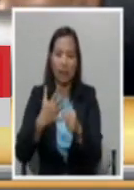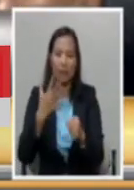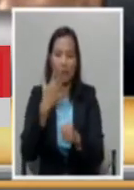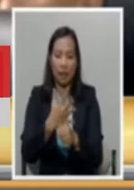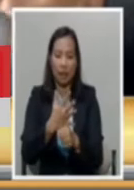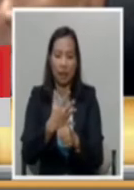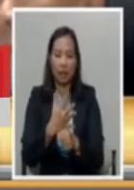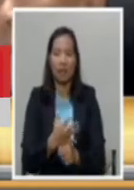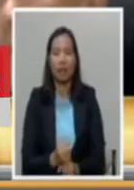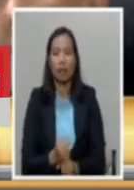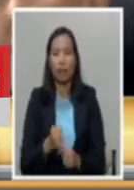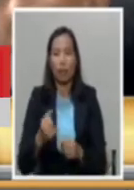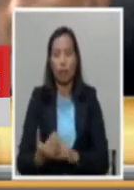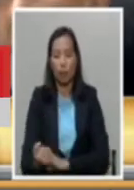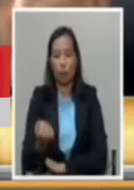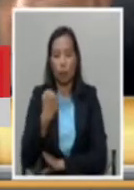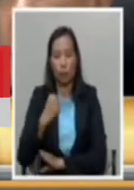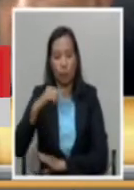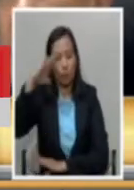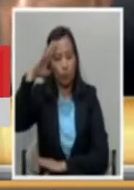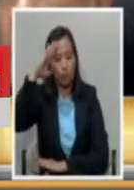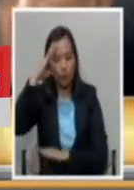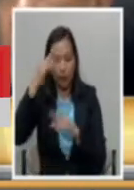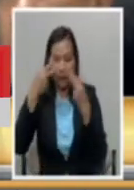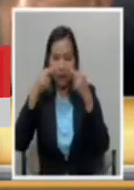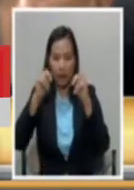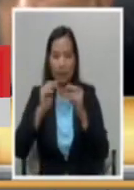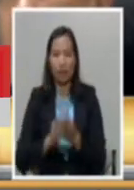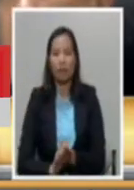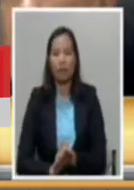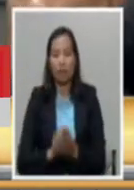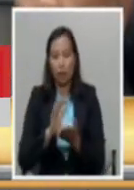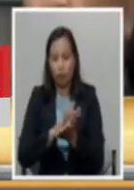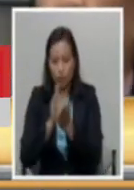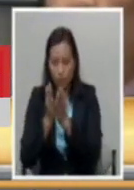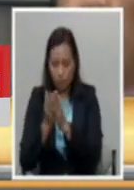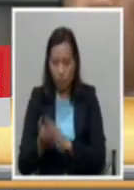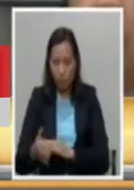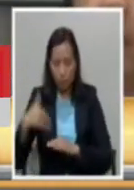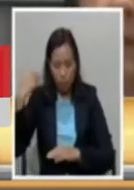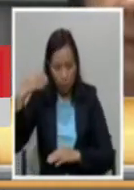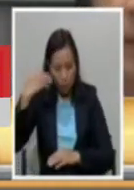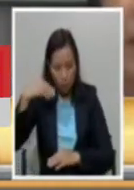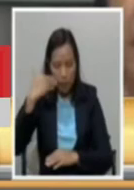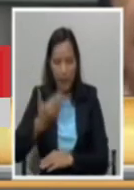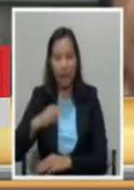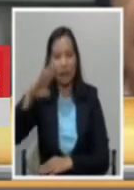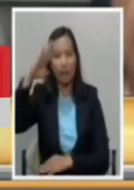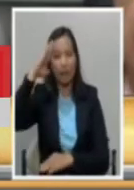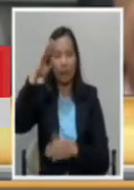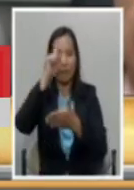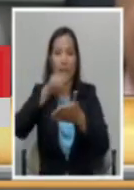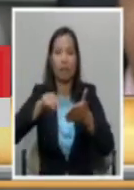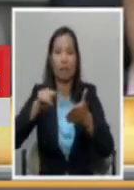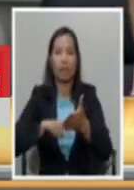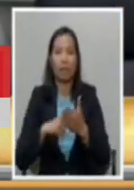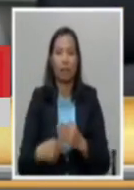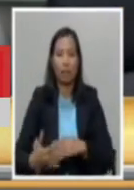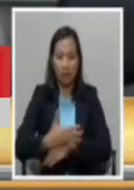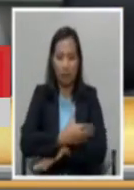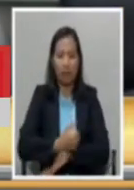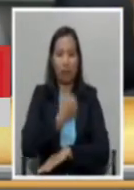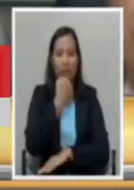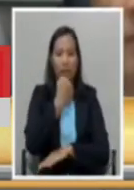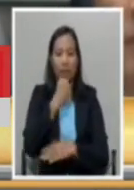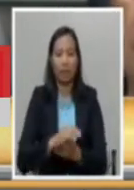ายใต้การนำของพลเอกประยุทธ์จนเป็นพลเอกประยุทธ์ที่มาจากการจัดรัฐบาลหลังจากการเลือกตั้งแล้วภาวะ